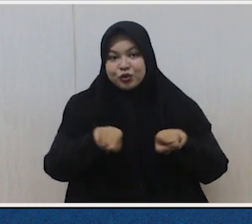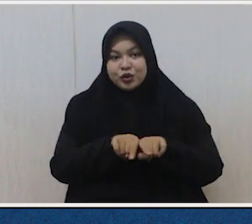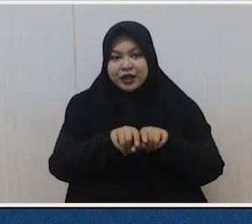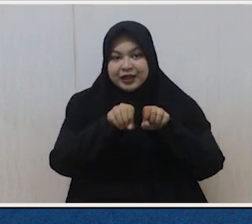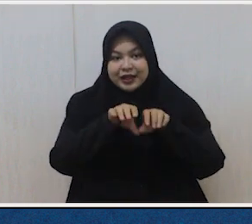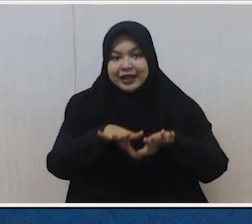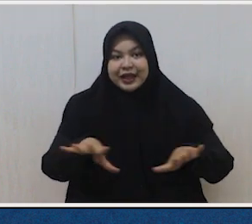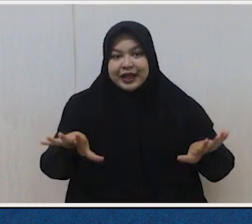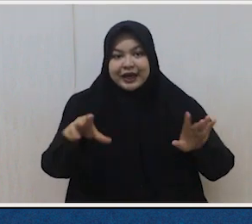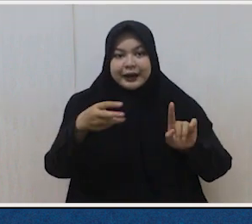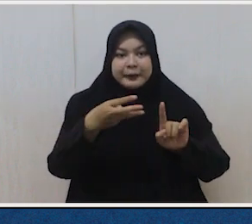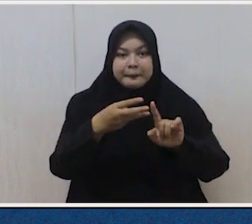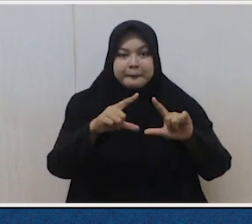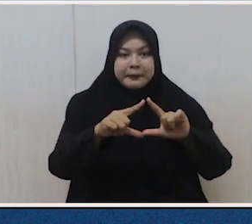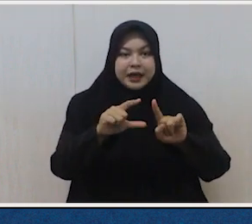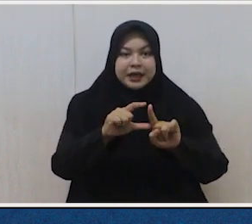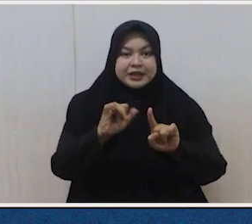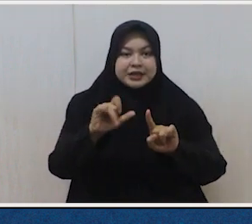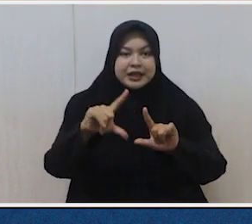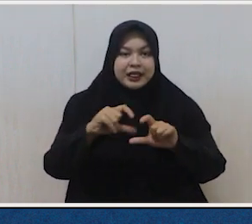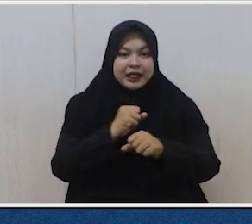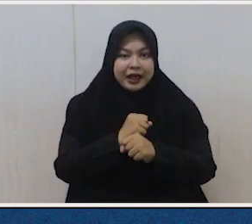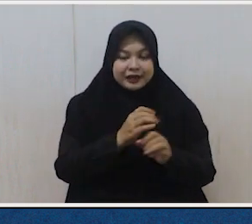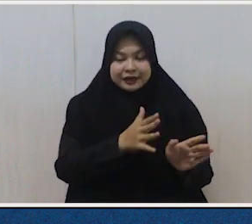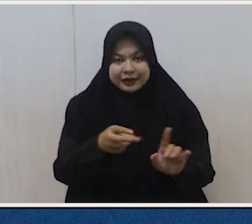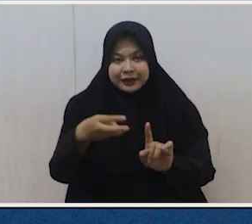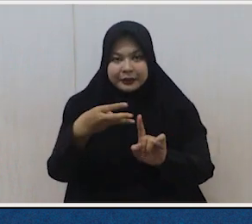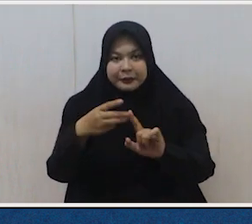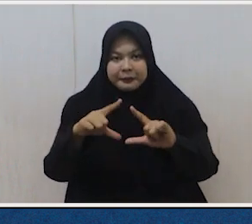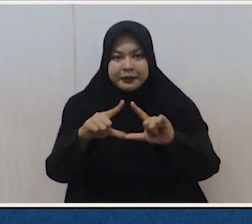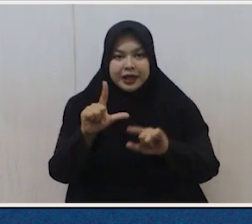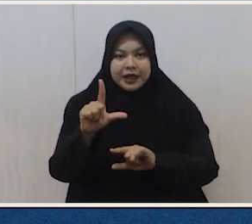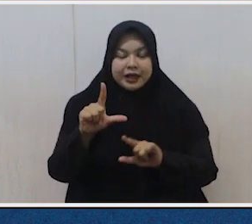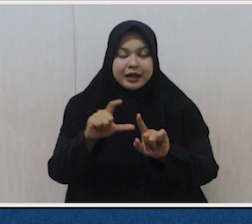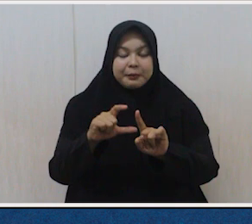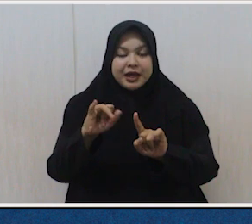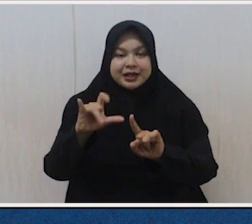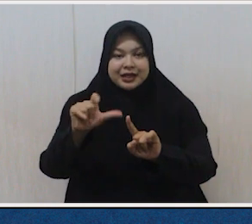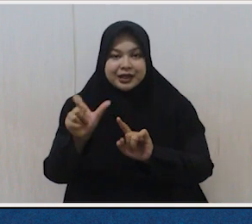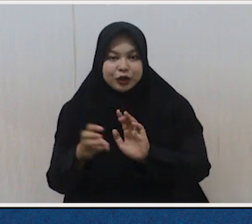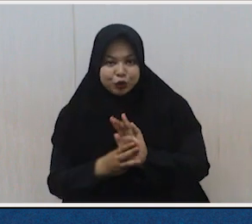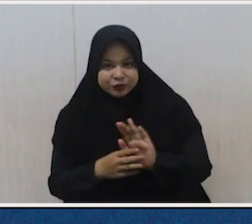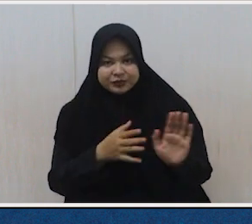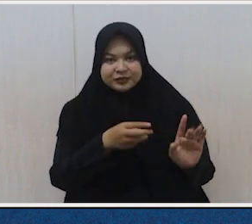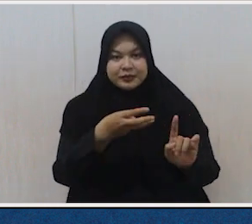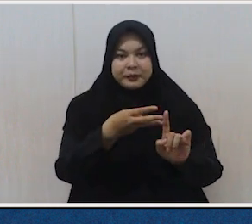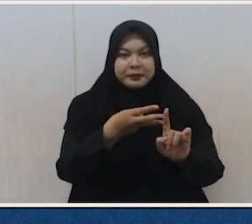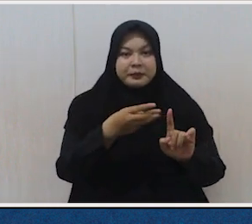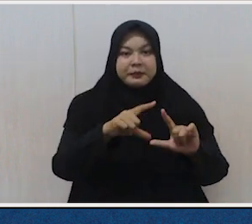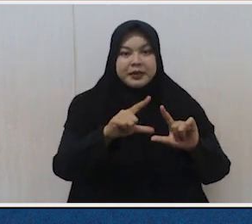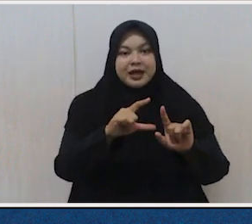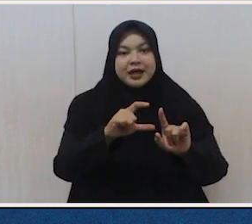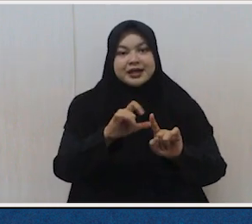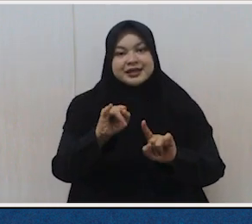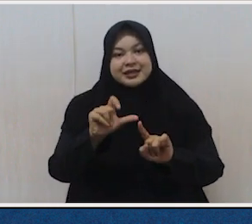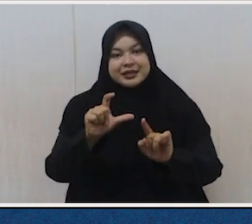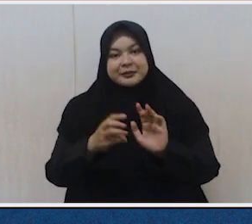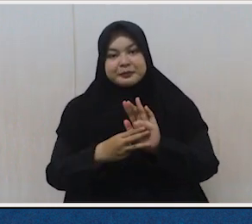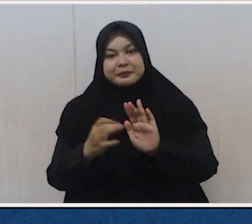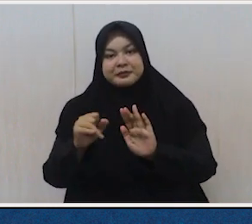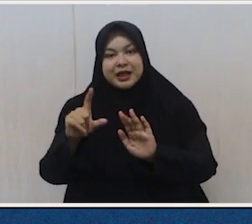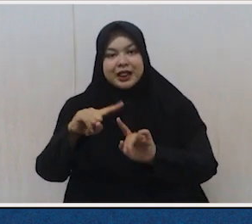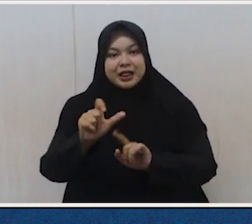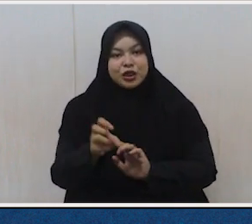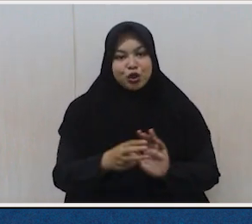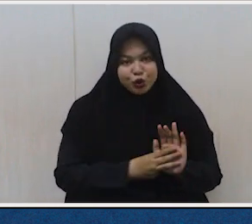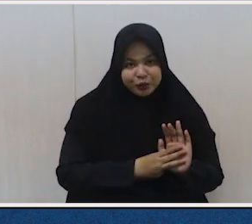ee eh badilak Badilum SK ya SK badilak Badilum badmilton gitu kan yang isinya semuanya